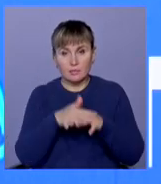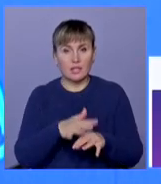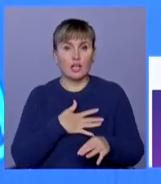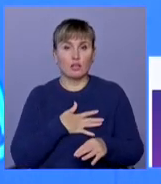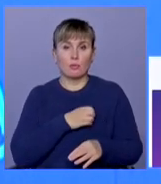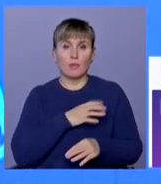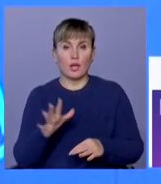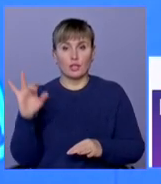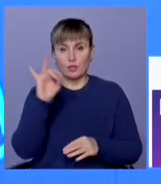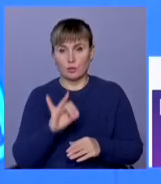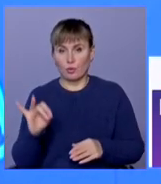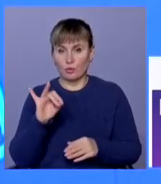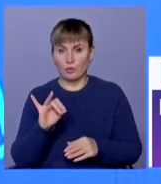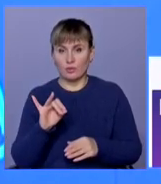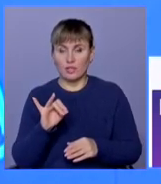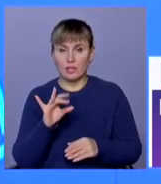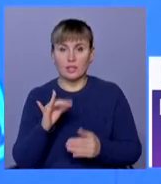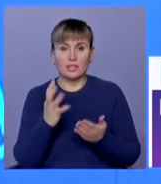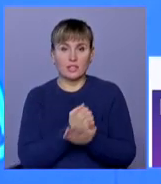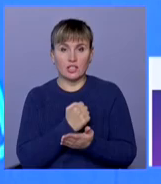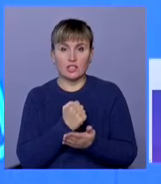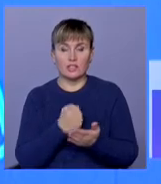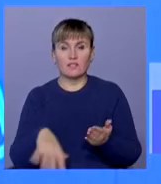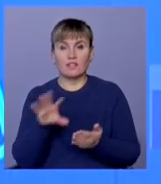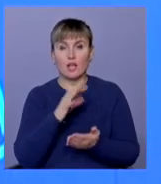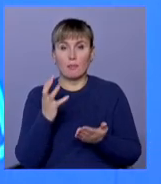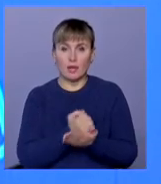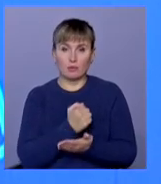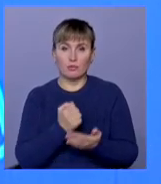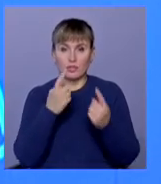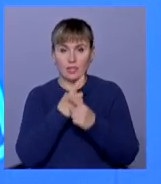нашу богатую историю, сложить все полученные сейчас данные.